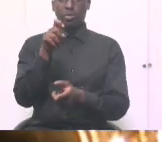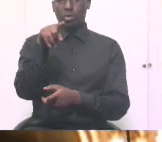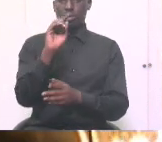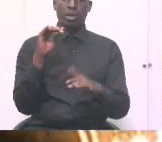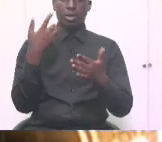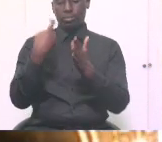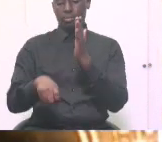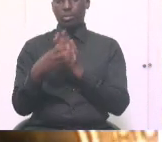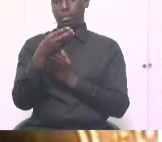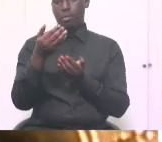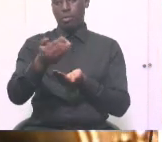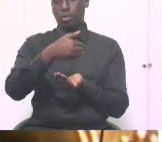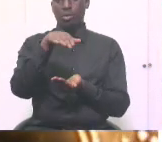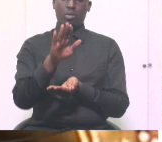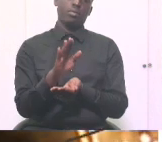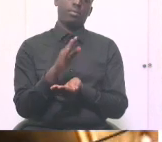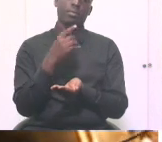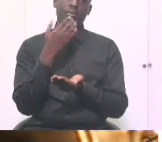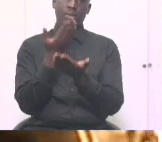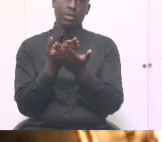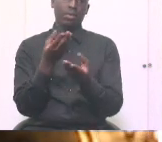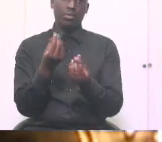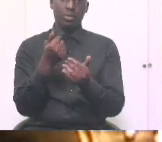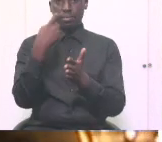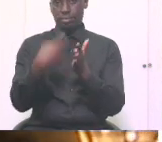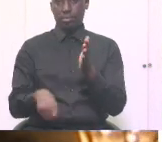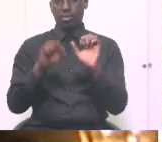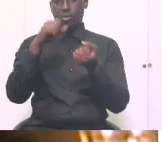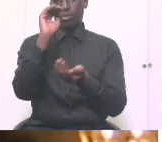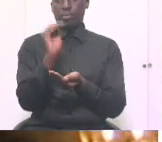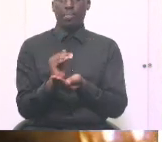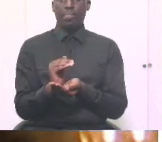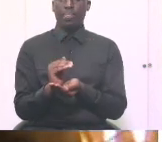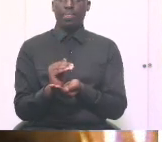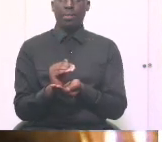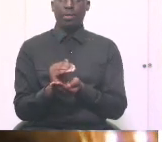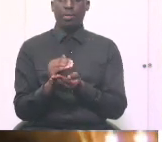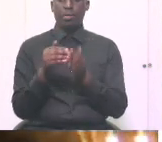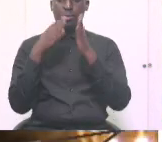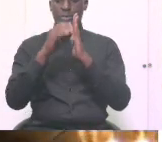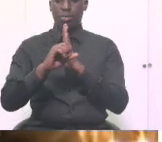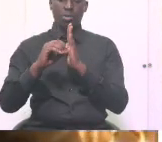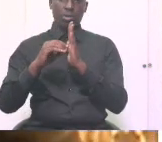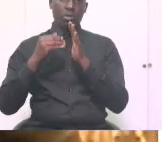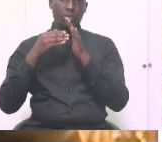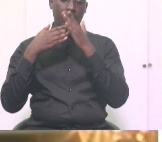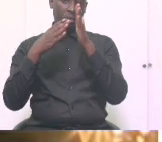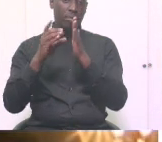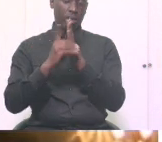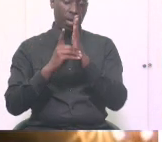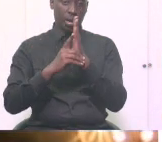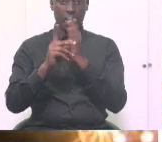ku musaruro wabo, bakaba basaba ko amafaranga bakatwa yagabanyuka. Ku ruhande rw'ubuyobozi bw'akarere ka Kayonza